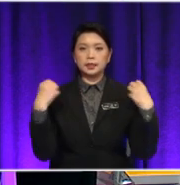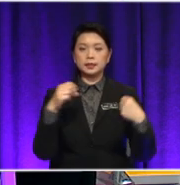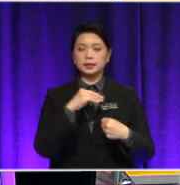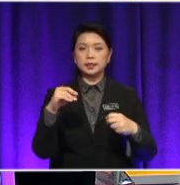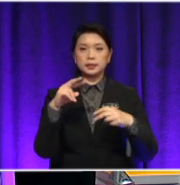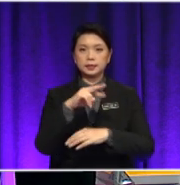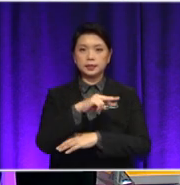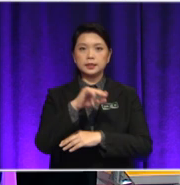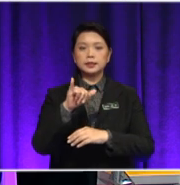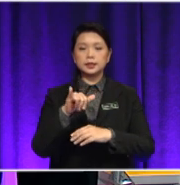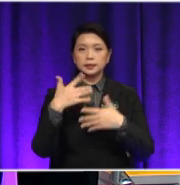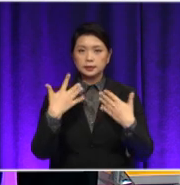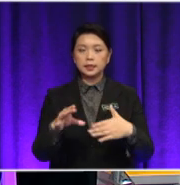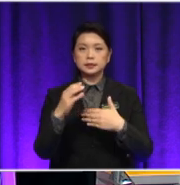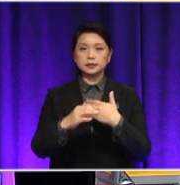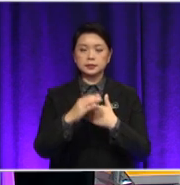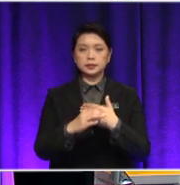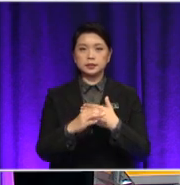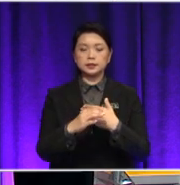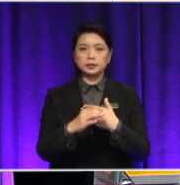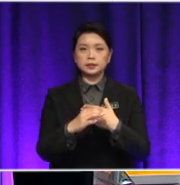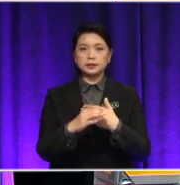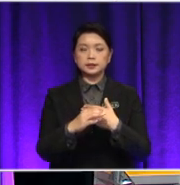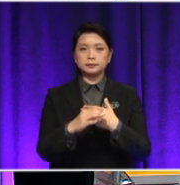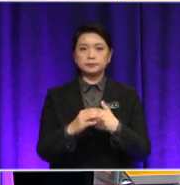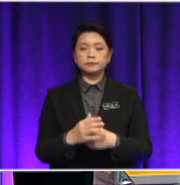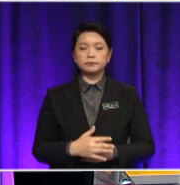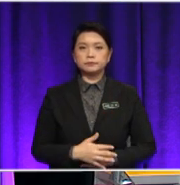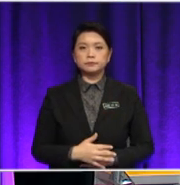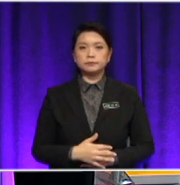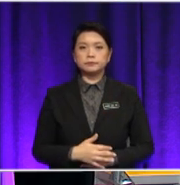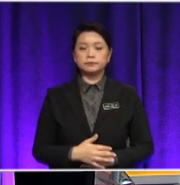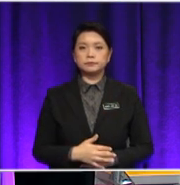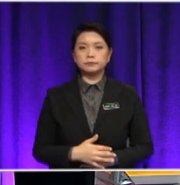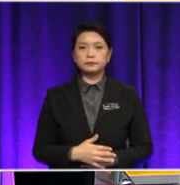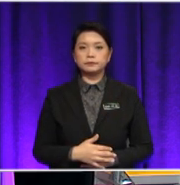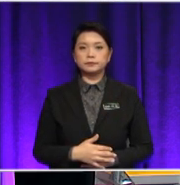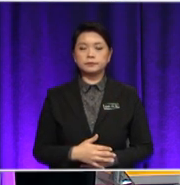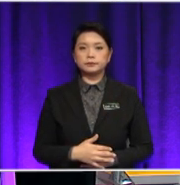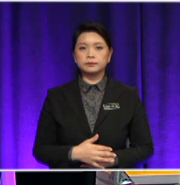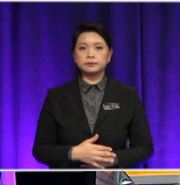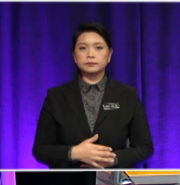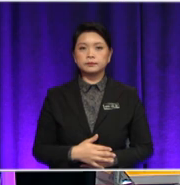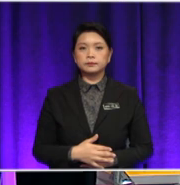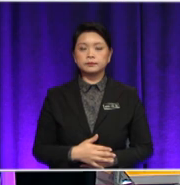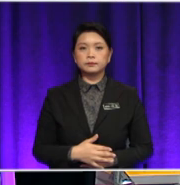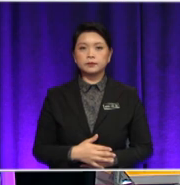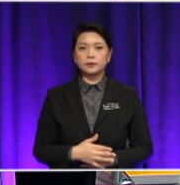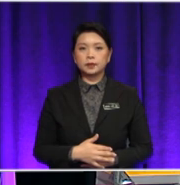bengkak ataupun inflamasi dan lebam di kaki. Kita boleh buat pemerhatian.